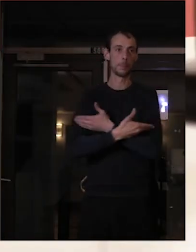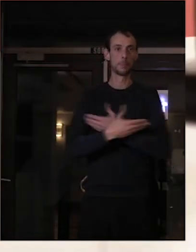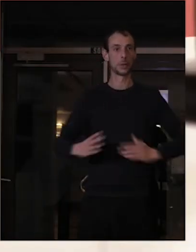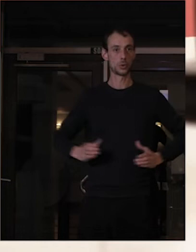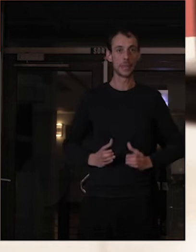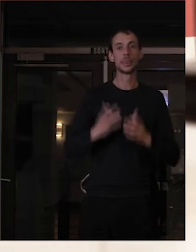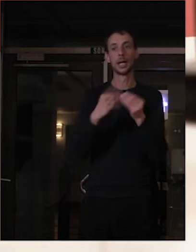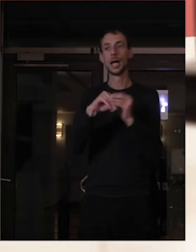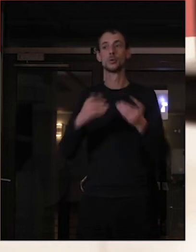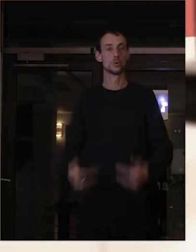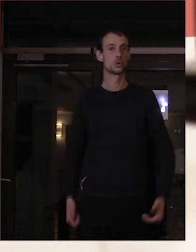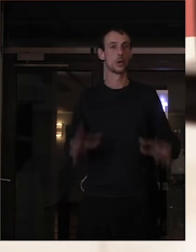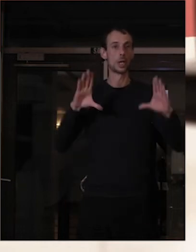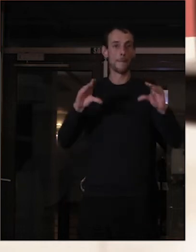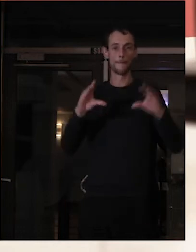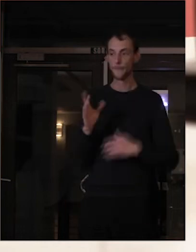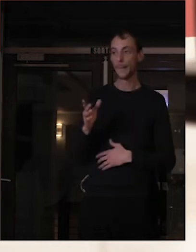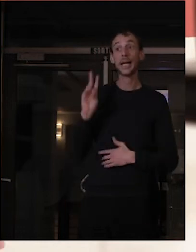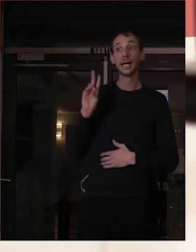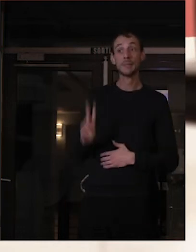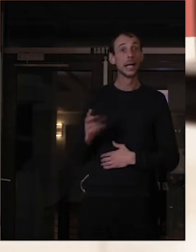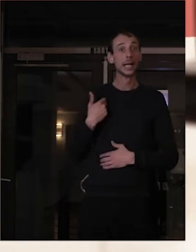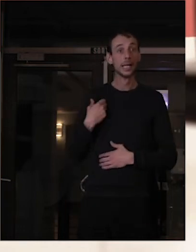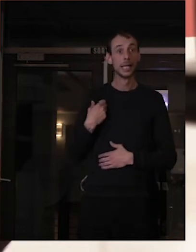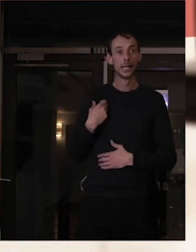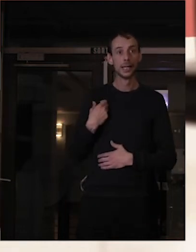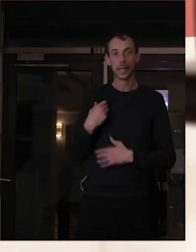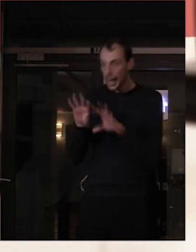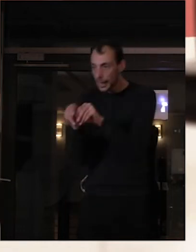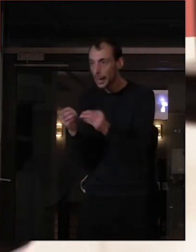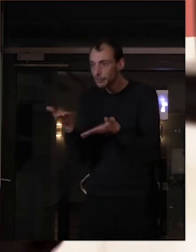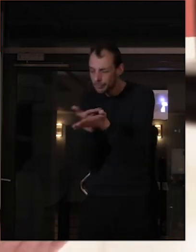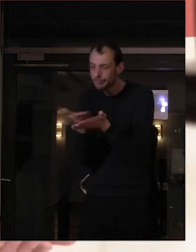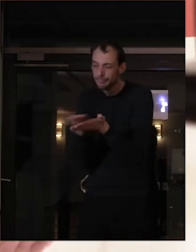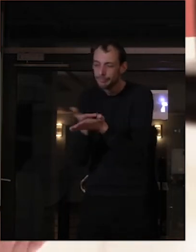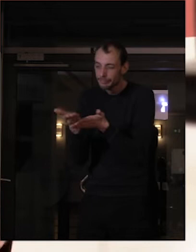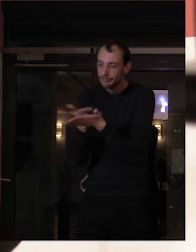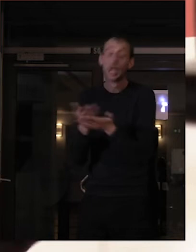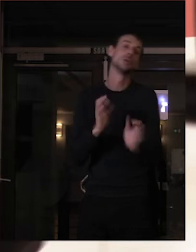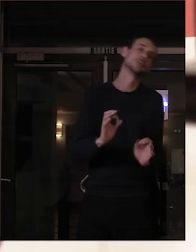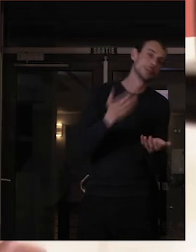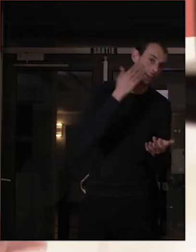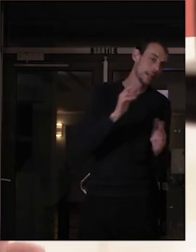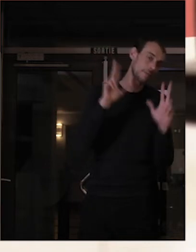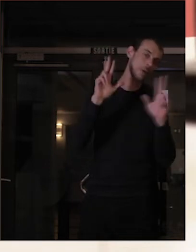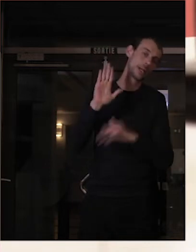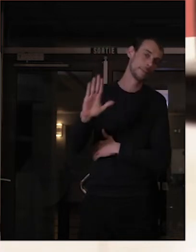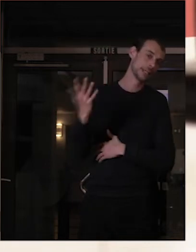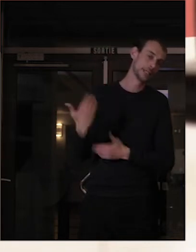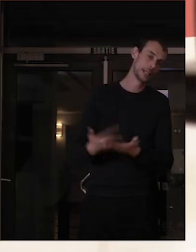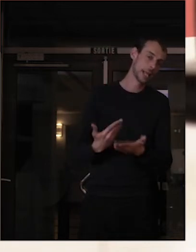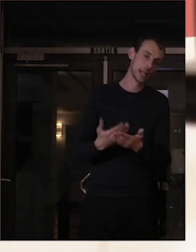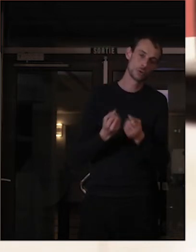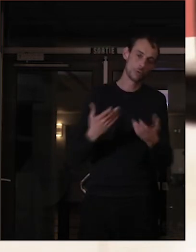short moulant, mais ce sont des tenues qu'on a déterminées avec elles. Alors certes, c'est une forme d'usage en volley de jouer avec des shorts plutôt